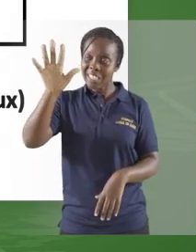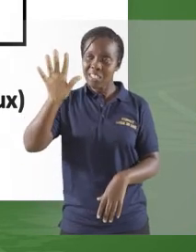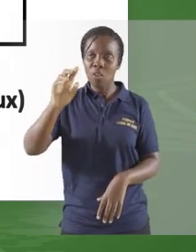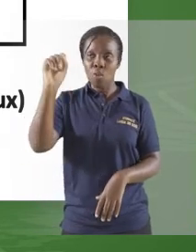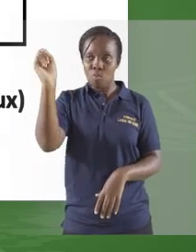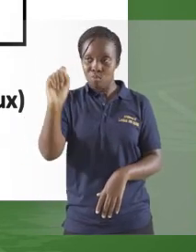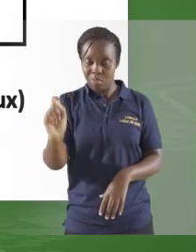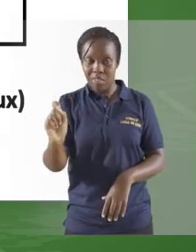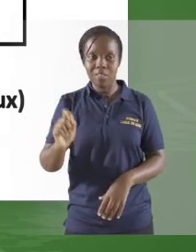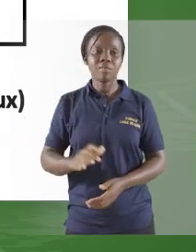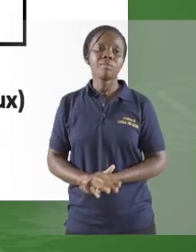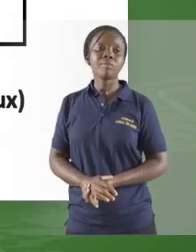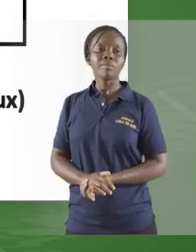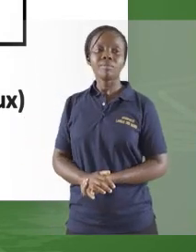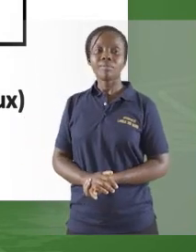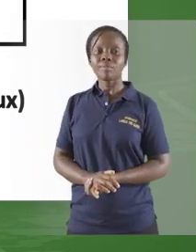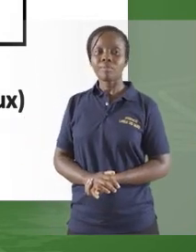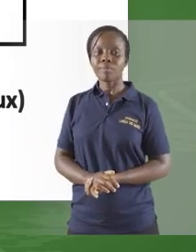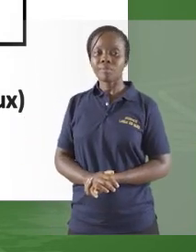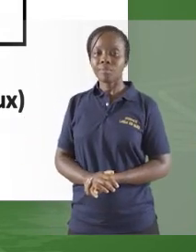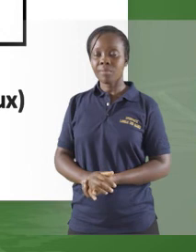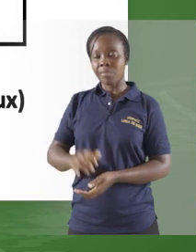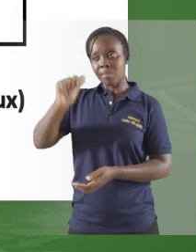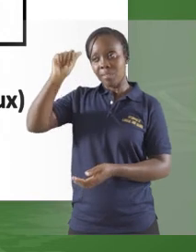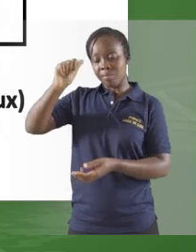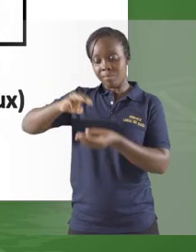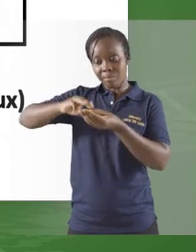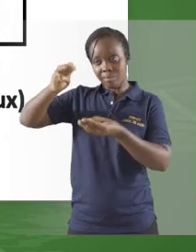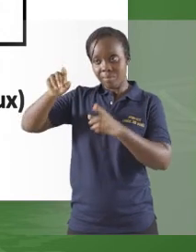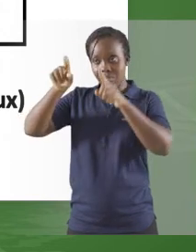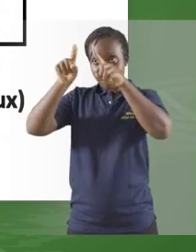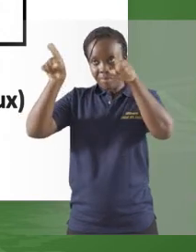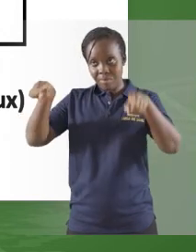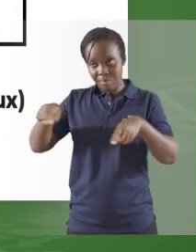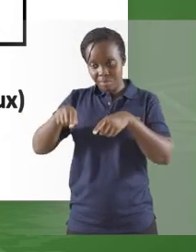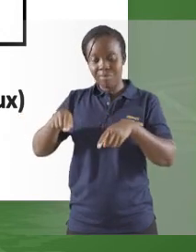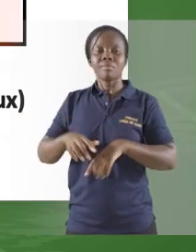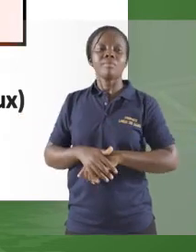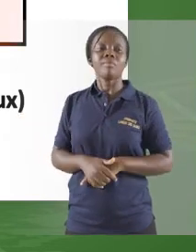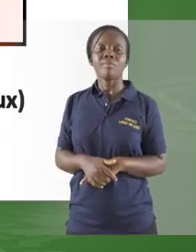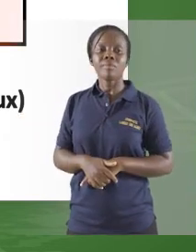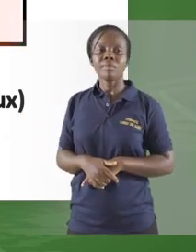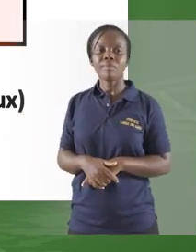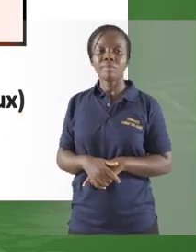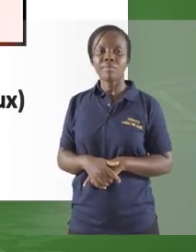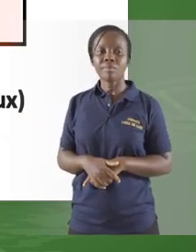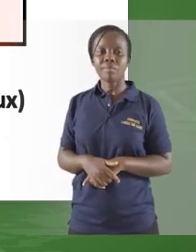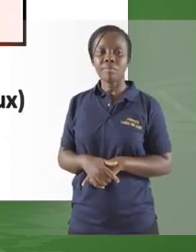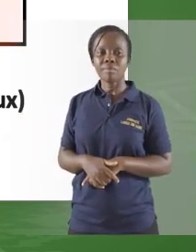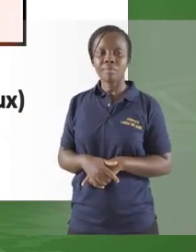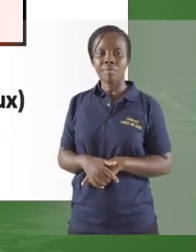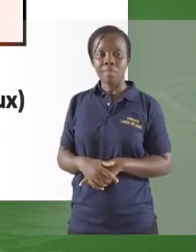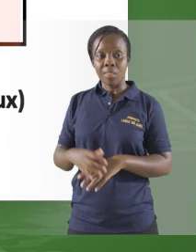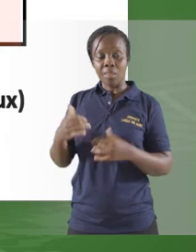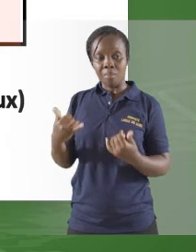pourcentage, ça fait 75%. Donc de grand A. De petit a.